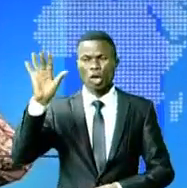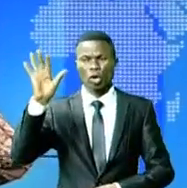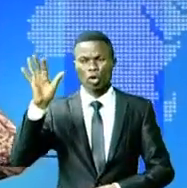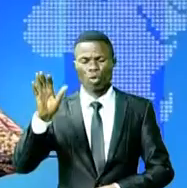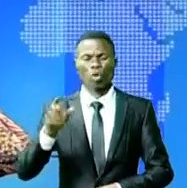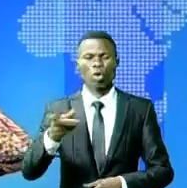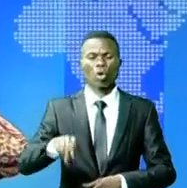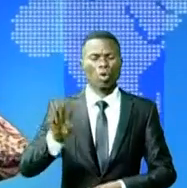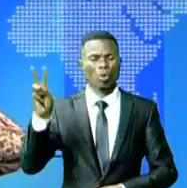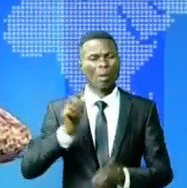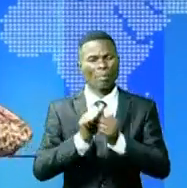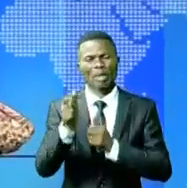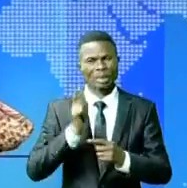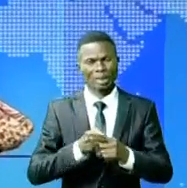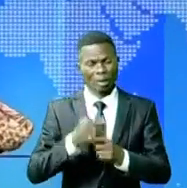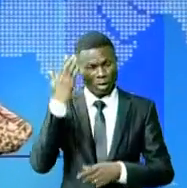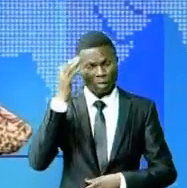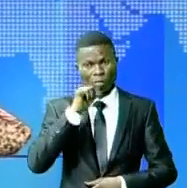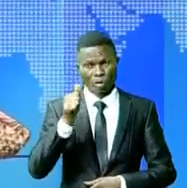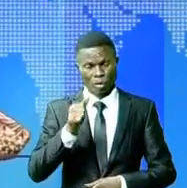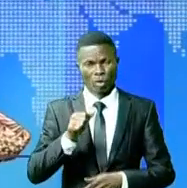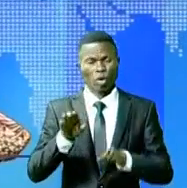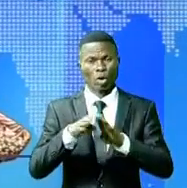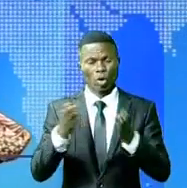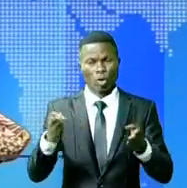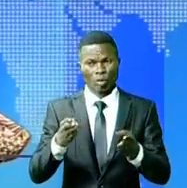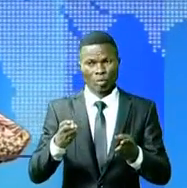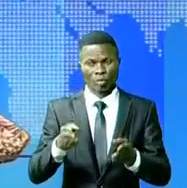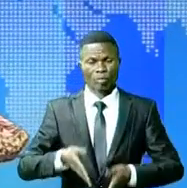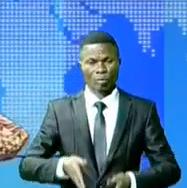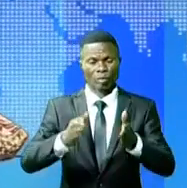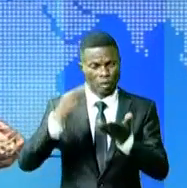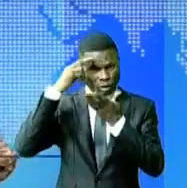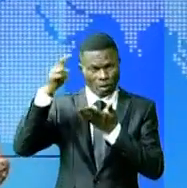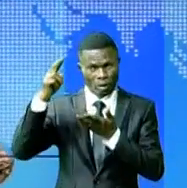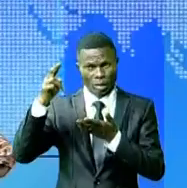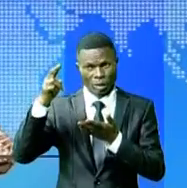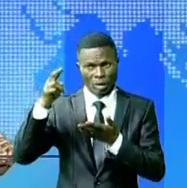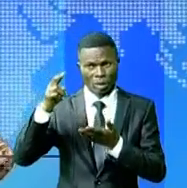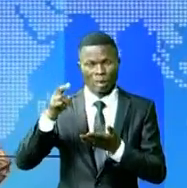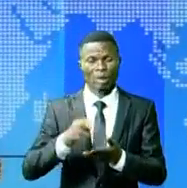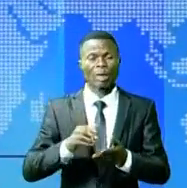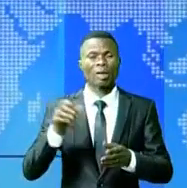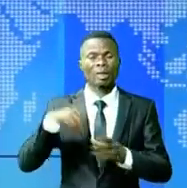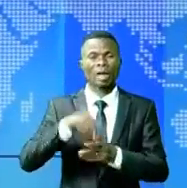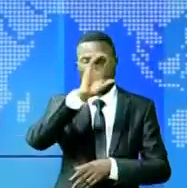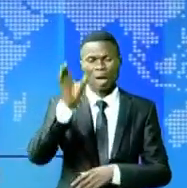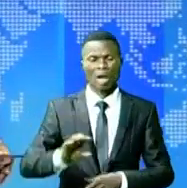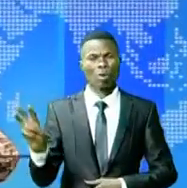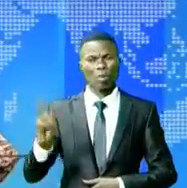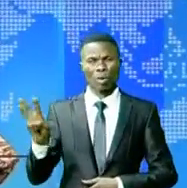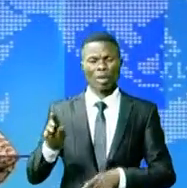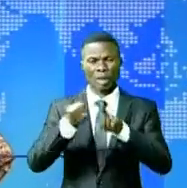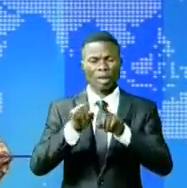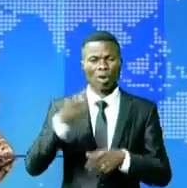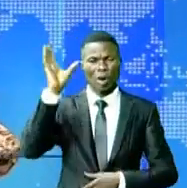Rompoingaba impraticable. Si vous ne le savez pas, cette ouverture se situe sur la chaussée Université dans les encablures de la commune de Ngaba et